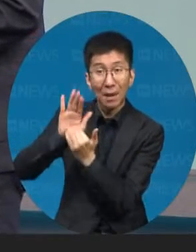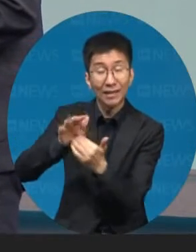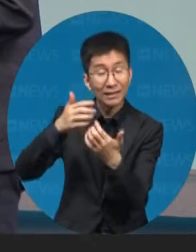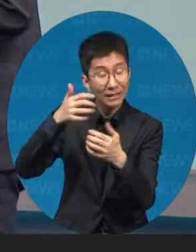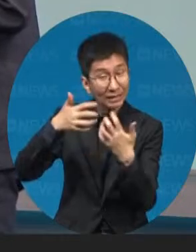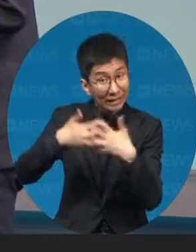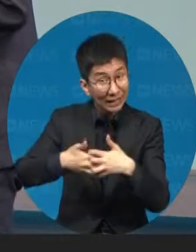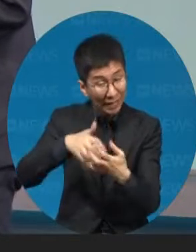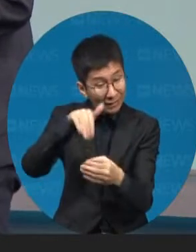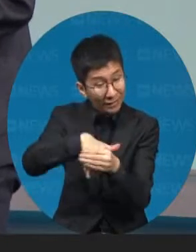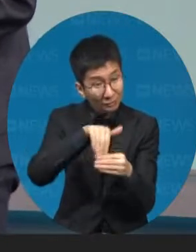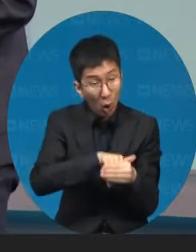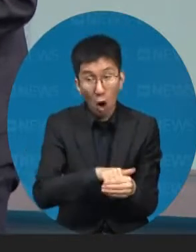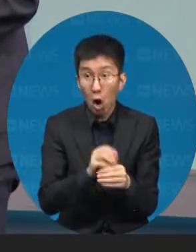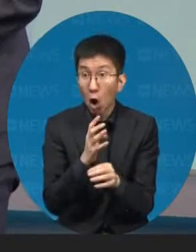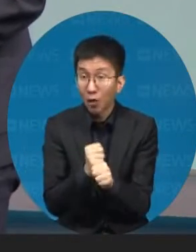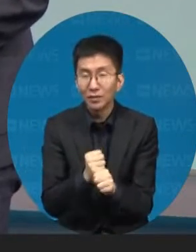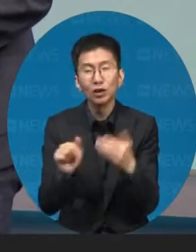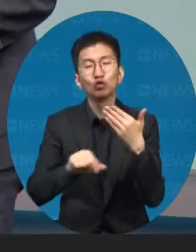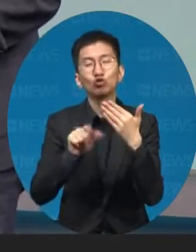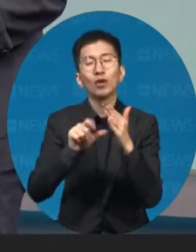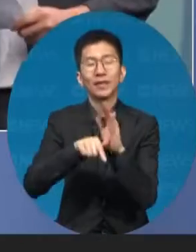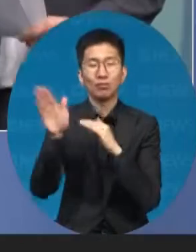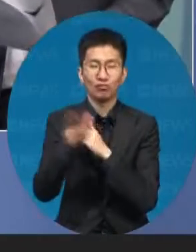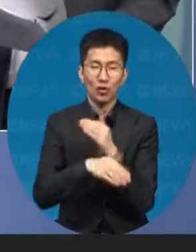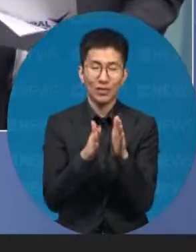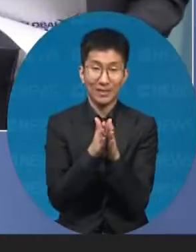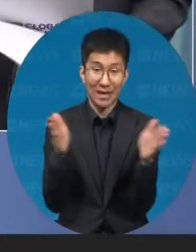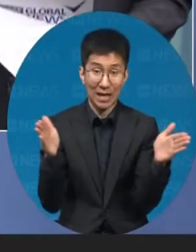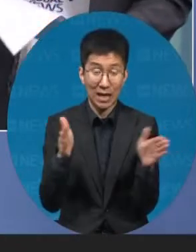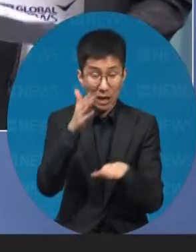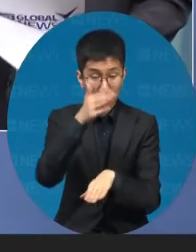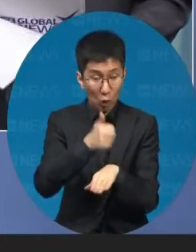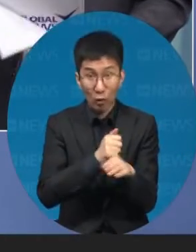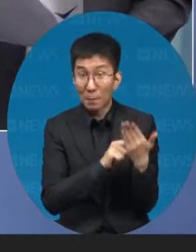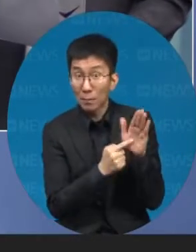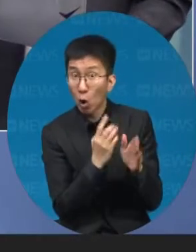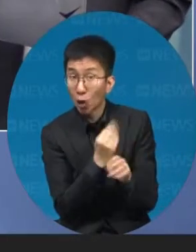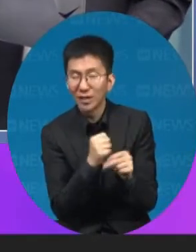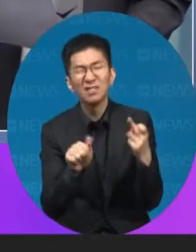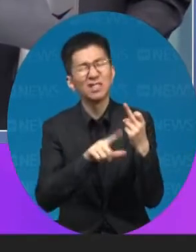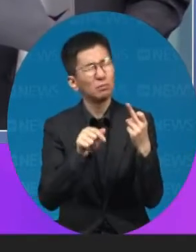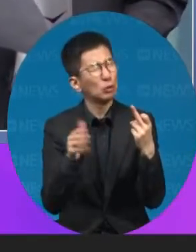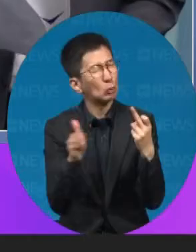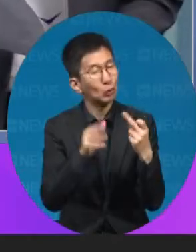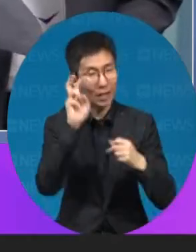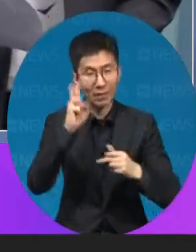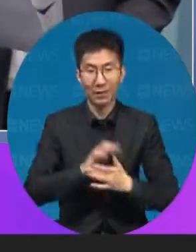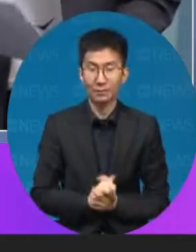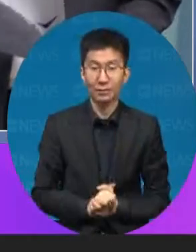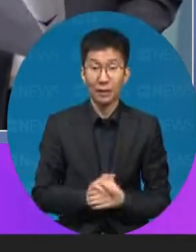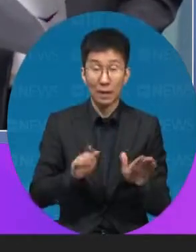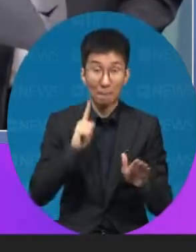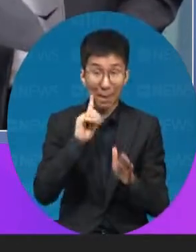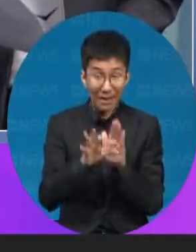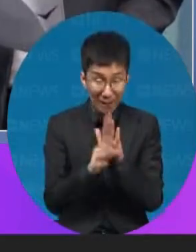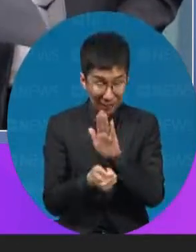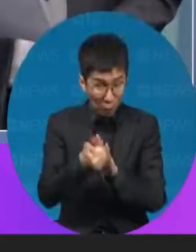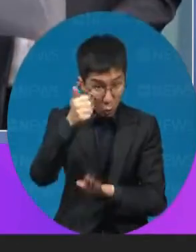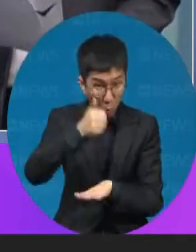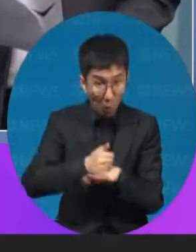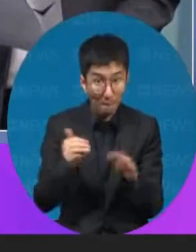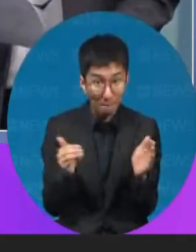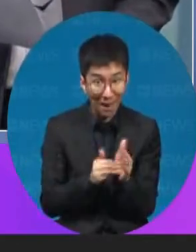달에 시작이 됩니다 예 첫 실험 결과는 아마 연말 즈음에 나올 예정입니다 영국 정부는 이번 실험이 성공하면 오는